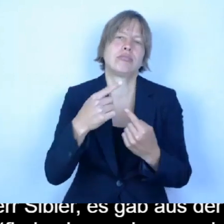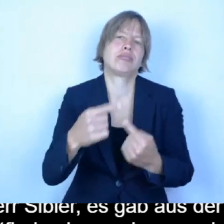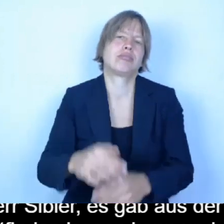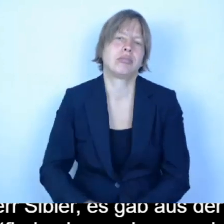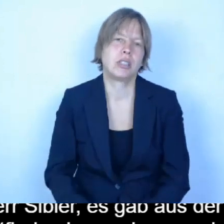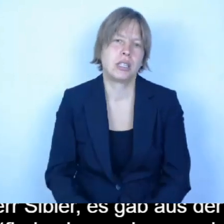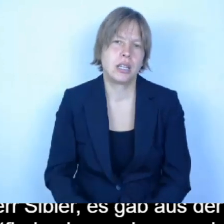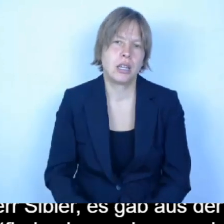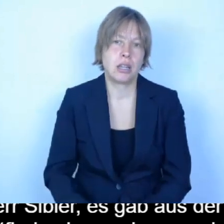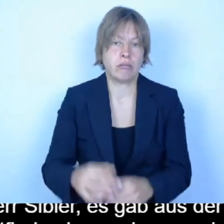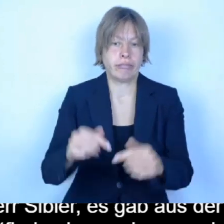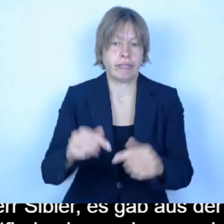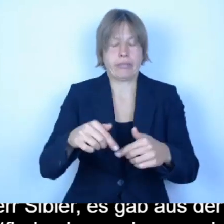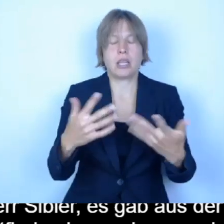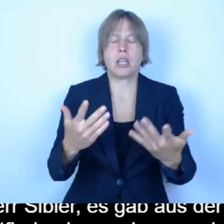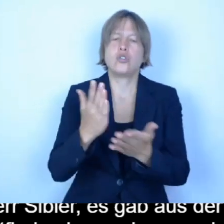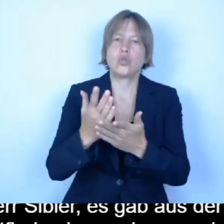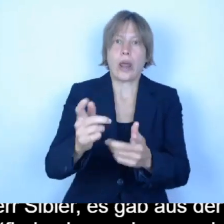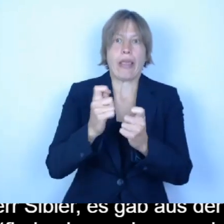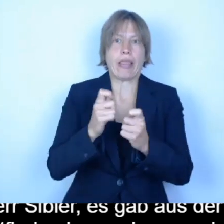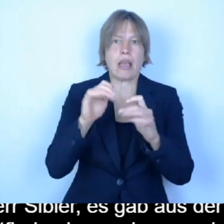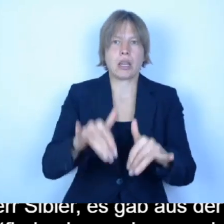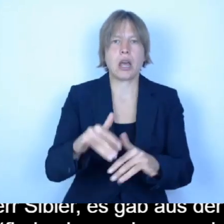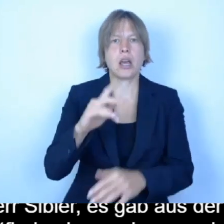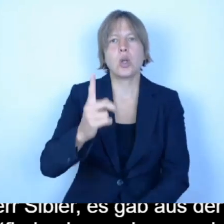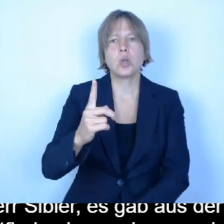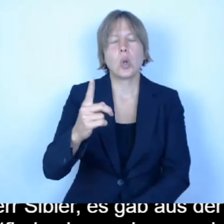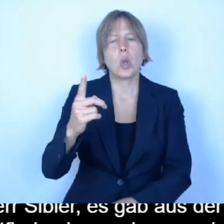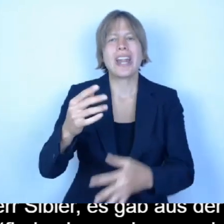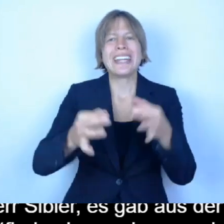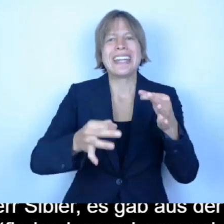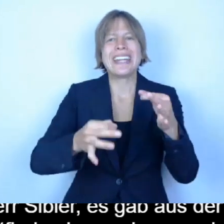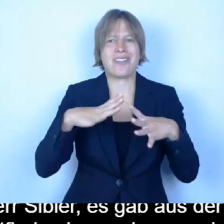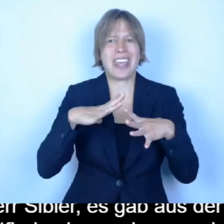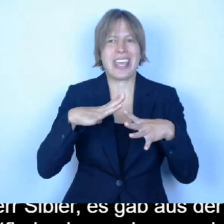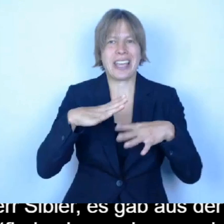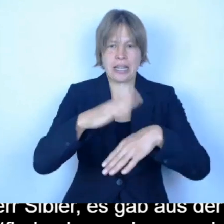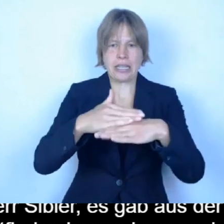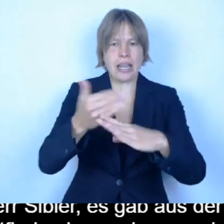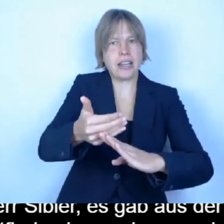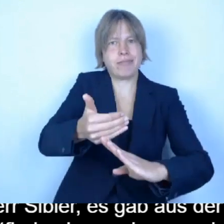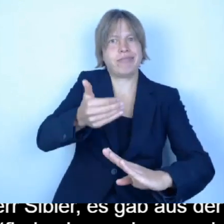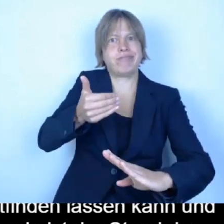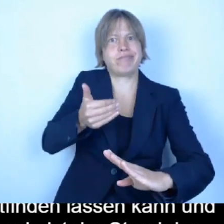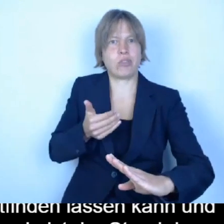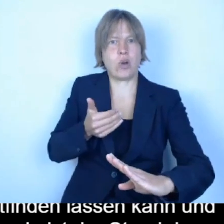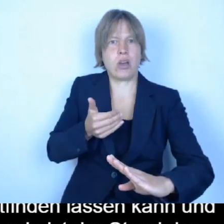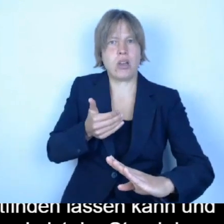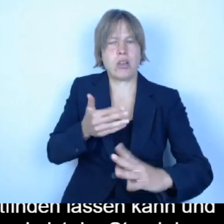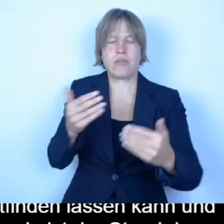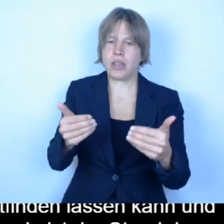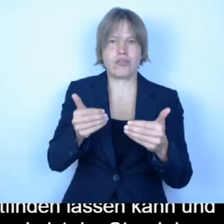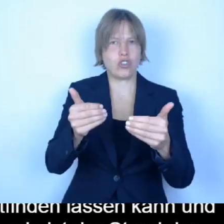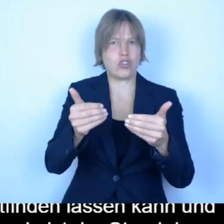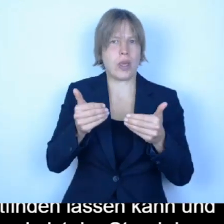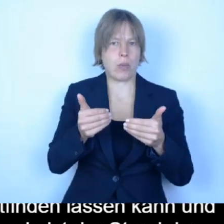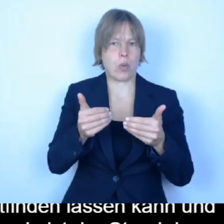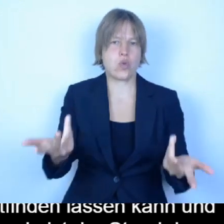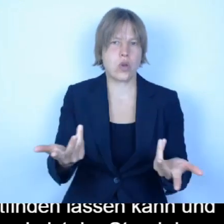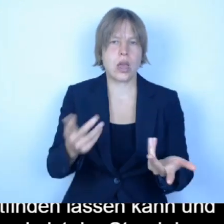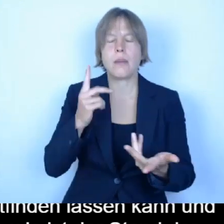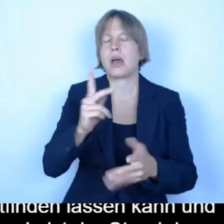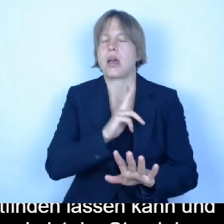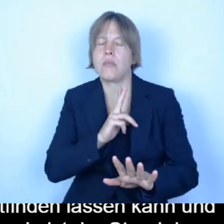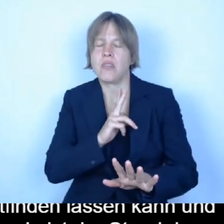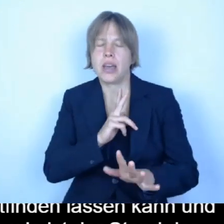natürlich mit den Betriebsräten, mit den Betroffenen auch zu besprechen. Da geht es ja bis in private Planungen hinein. Das muss dann jede Einrichtung für sich selber auch